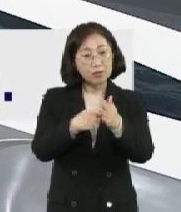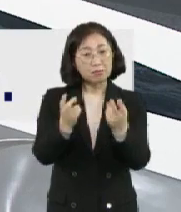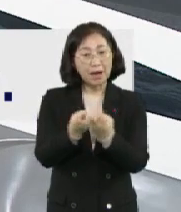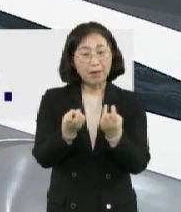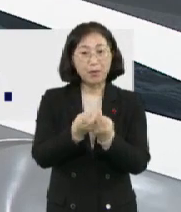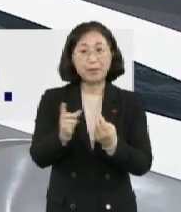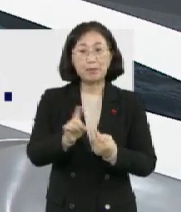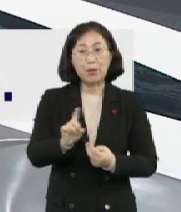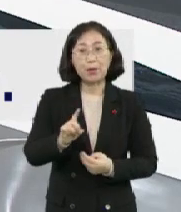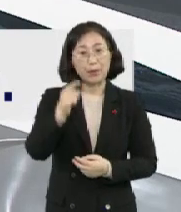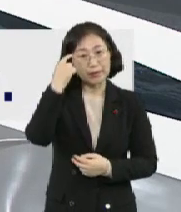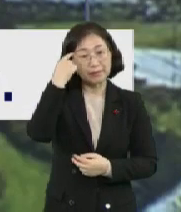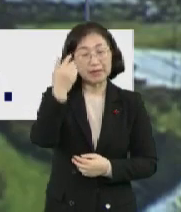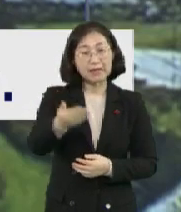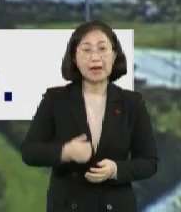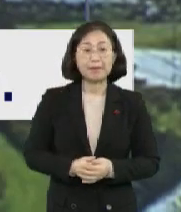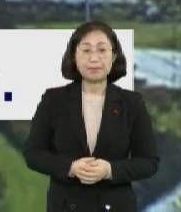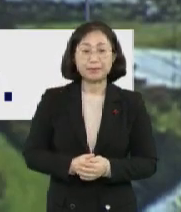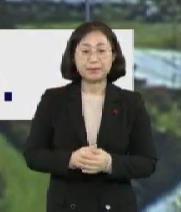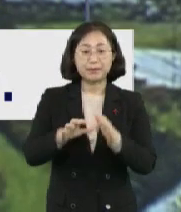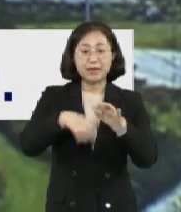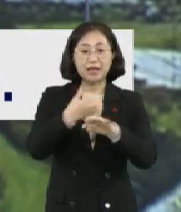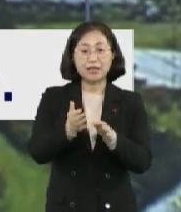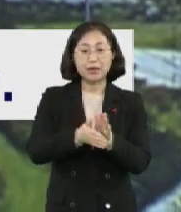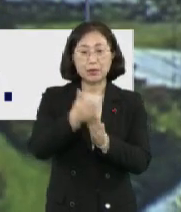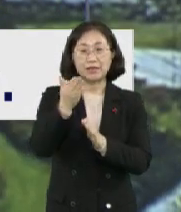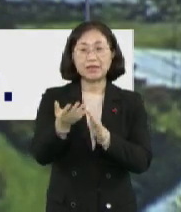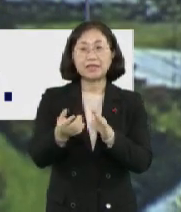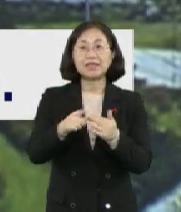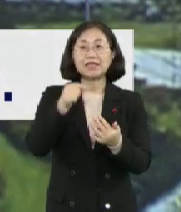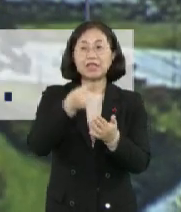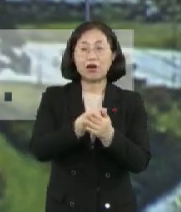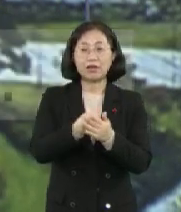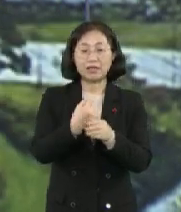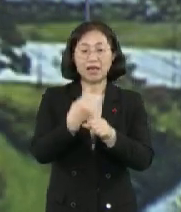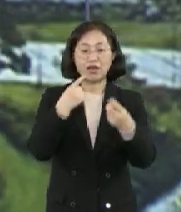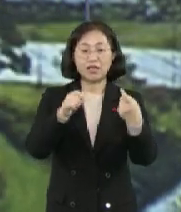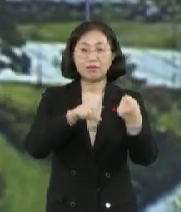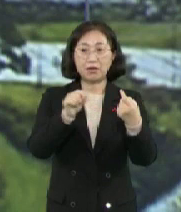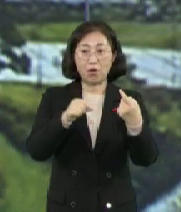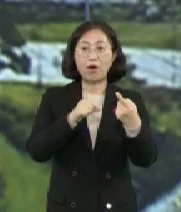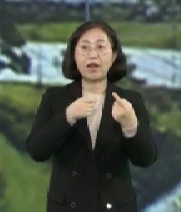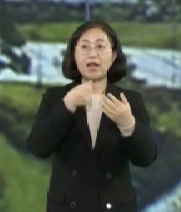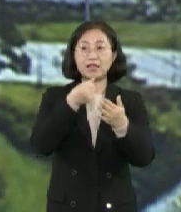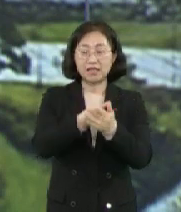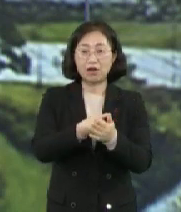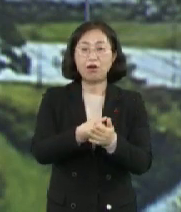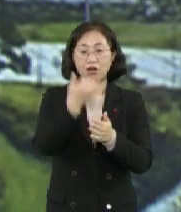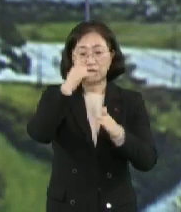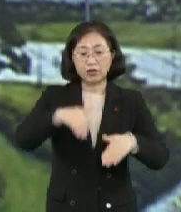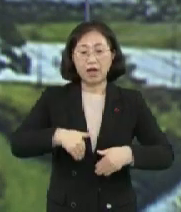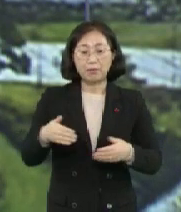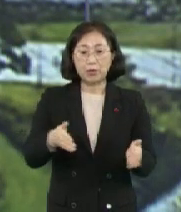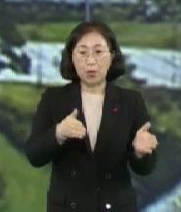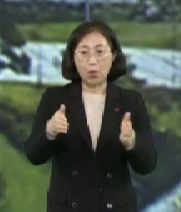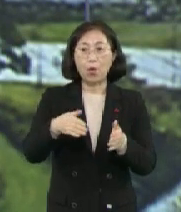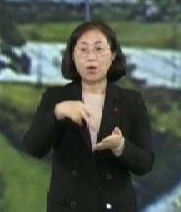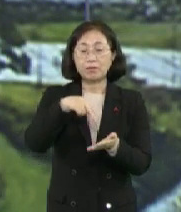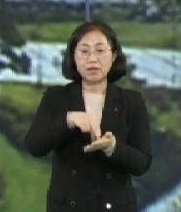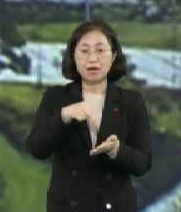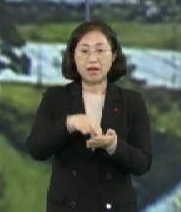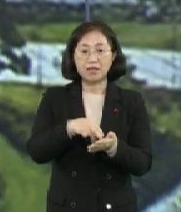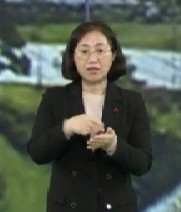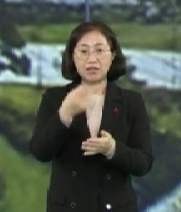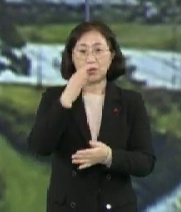된다고 보시는지. 예, 먼저 그 혁신도시 지정이 작년 11월에 확정됨으로써 우리 충청남도로서는 커다란 기쁨과 성과를